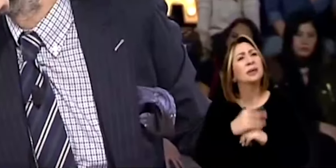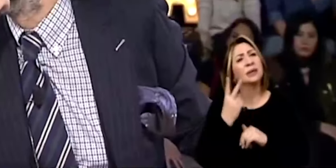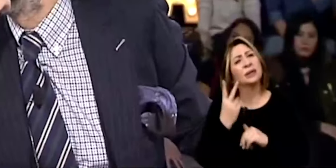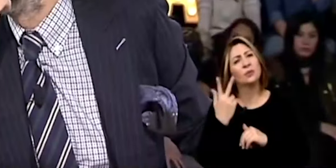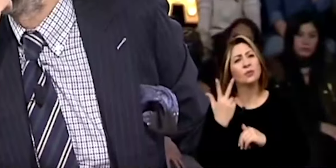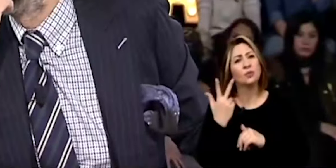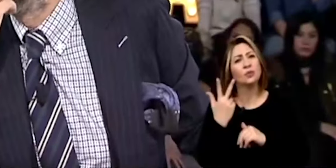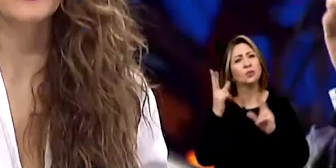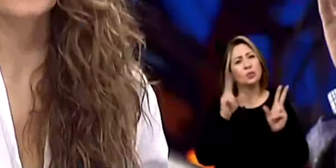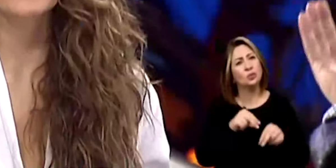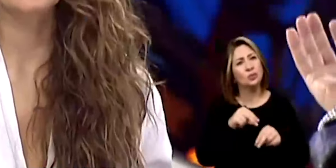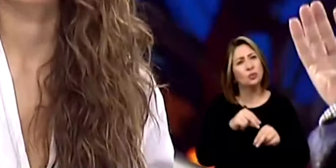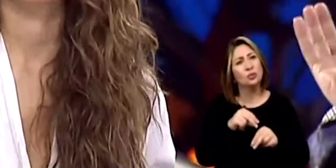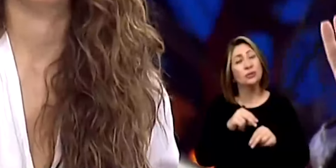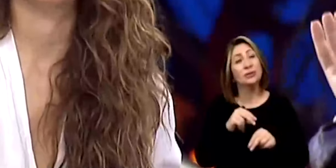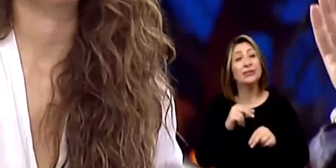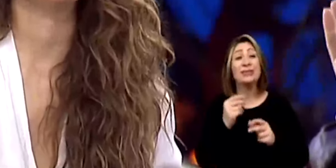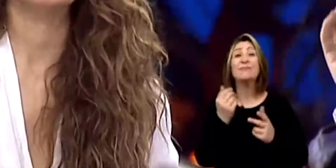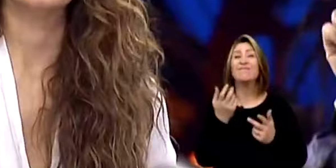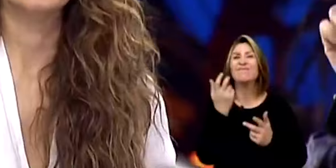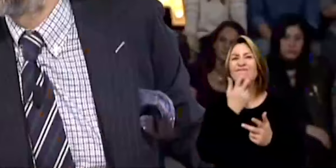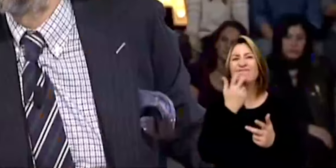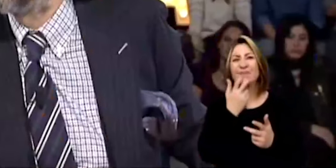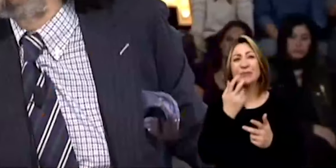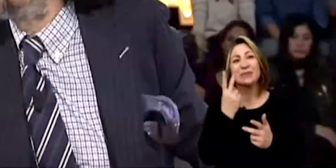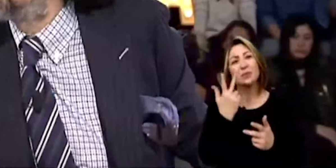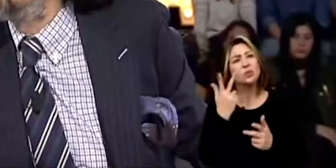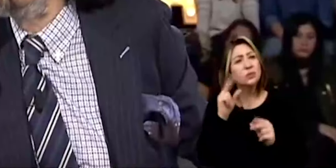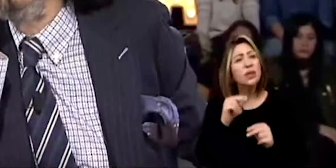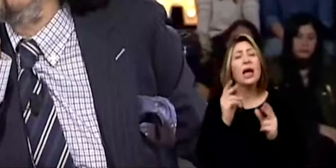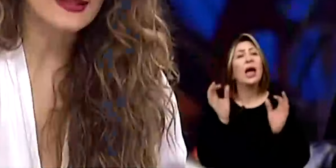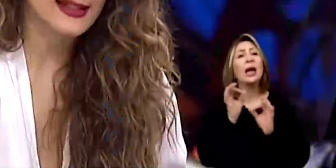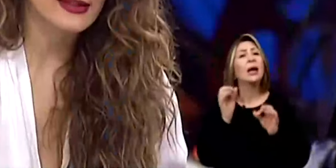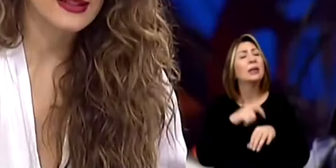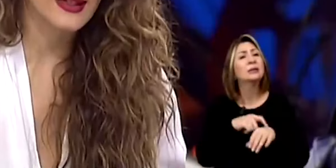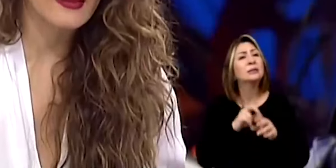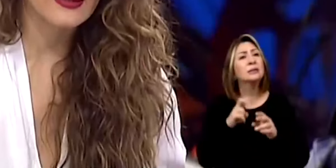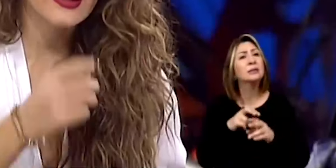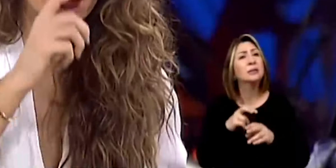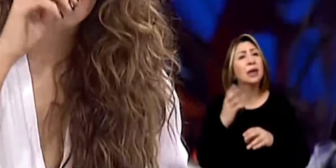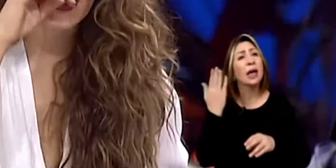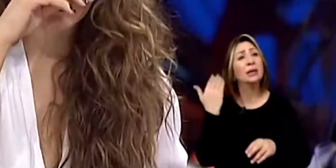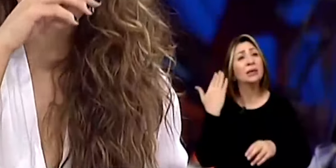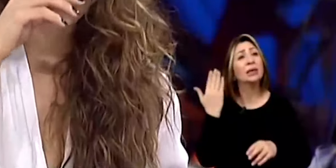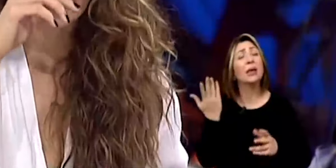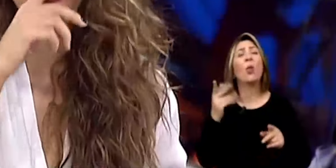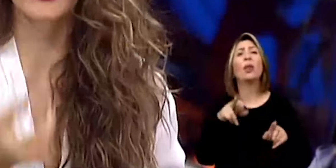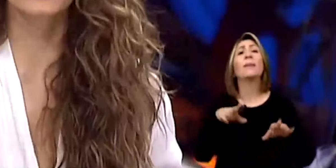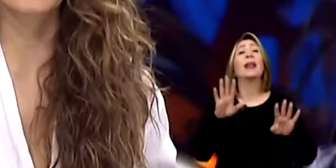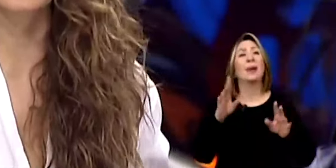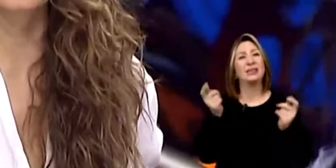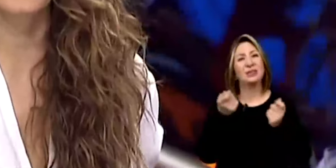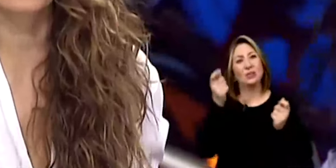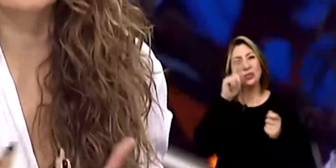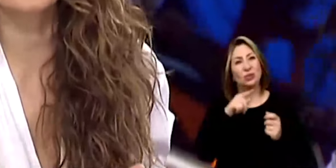2'de, 3'te falan yatarım. Tabii ki sanatkar doğal değil mi? 2'de, 3'te yatar. Kaçta kalkarsın? Eskiden öyle değildi tabii ki de ama tabii ki de. Ama işte